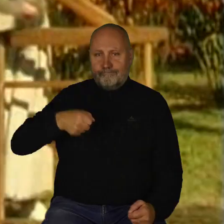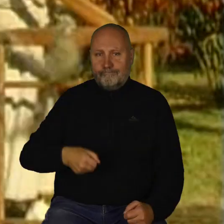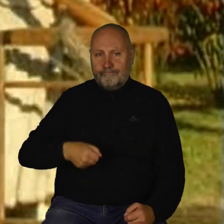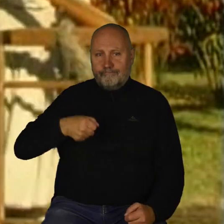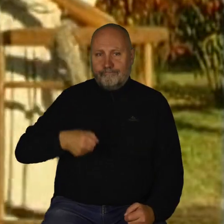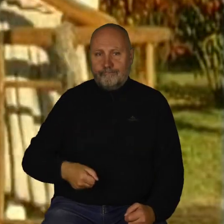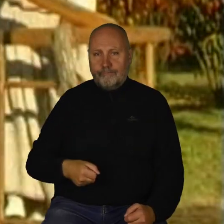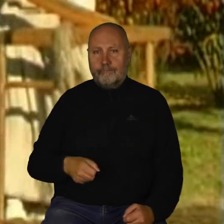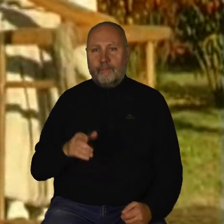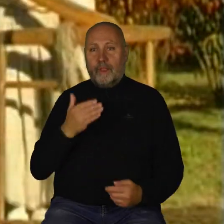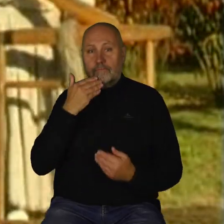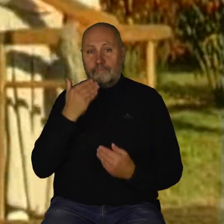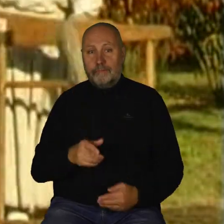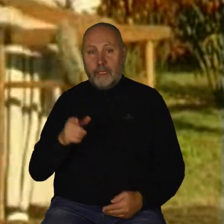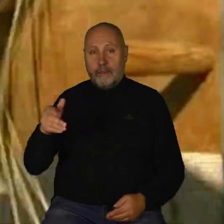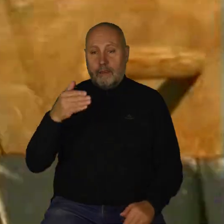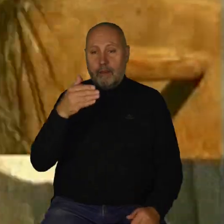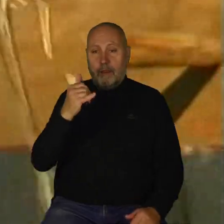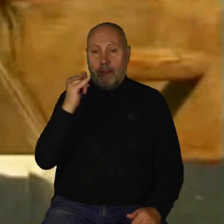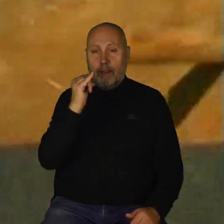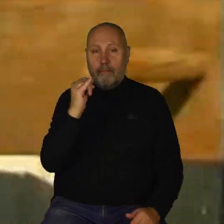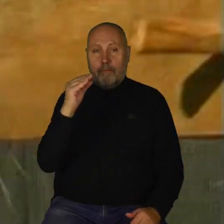międlica drewna